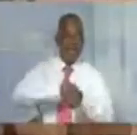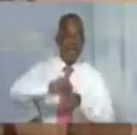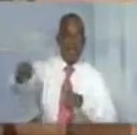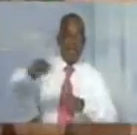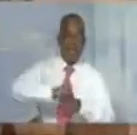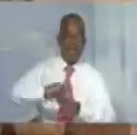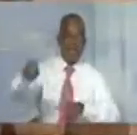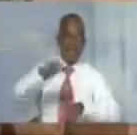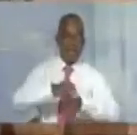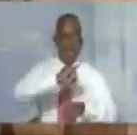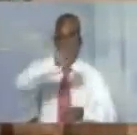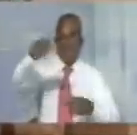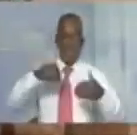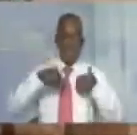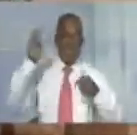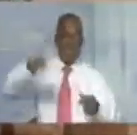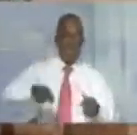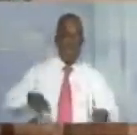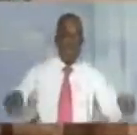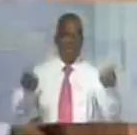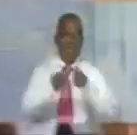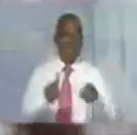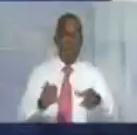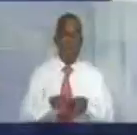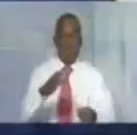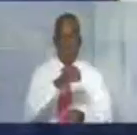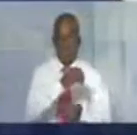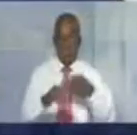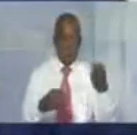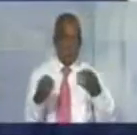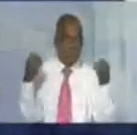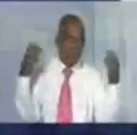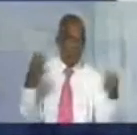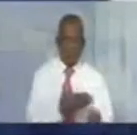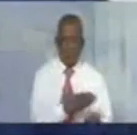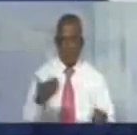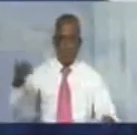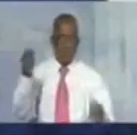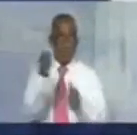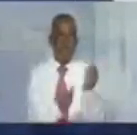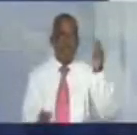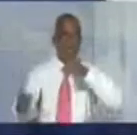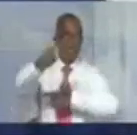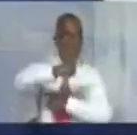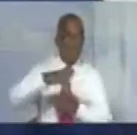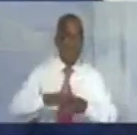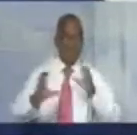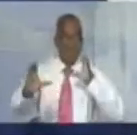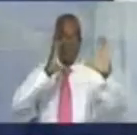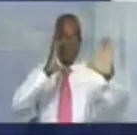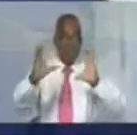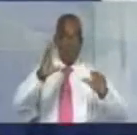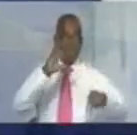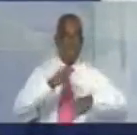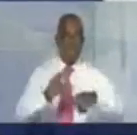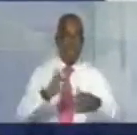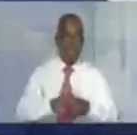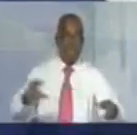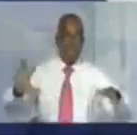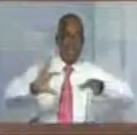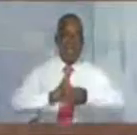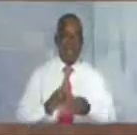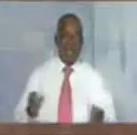formation. J'ai besoin également vraiment du coaching au quotidien et surtout la communication, les